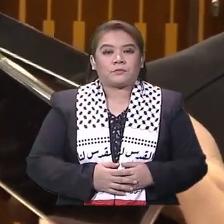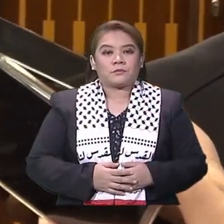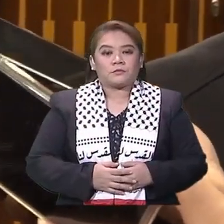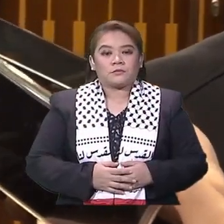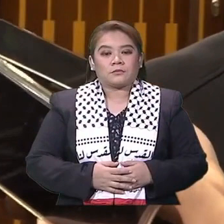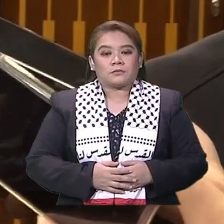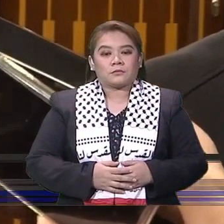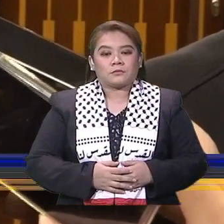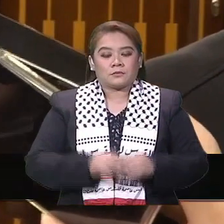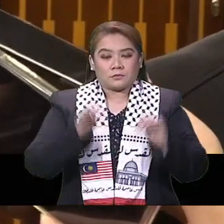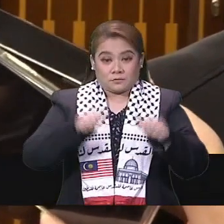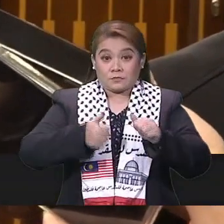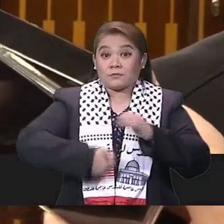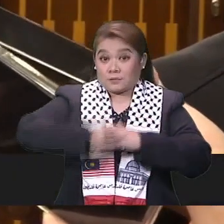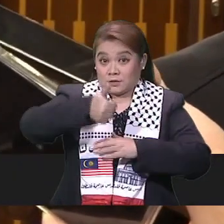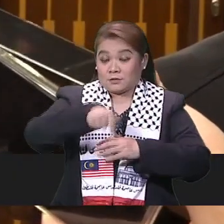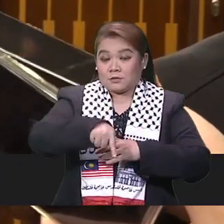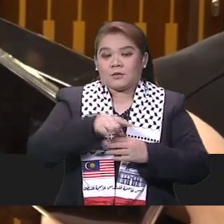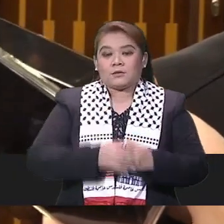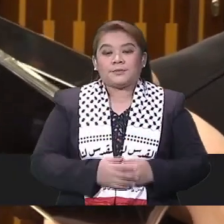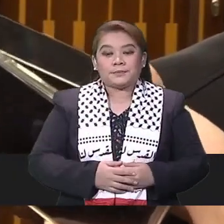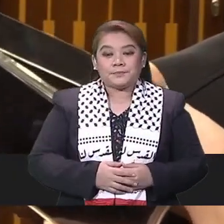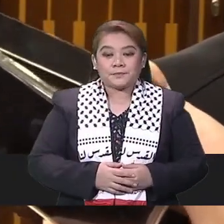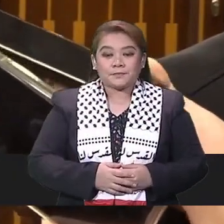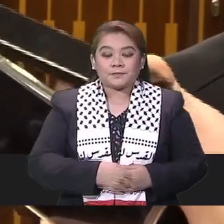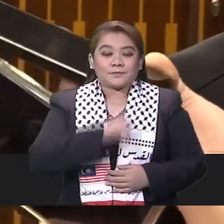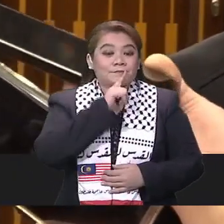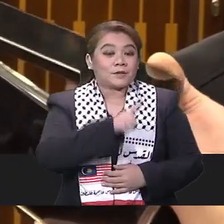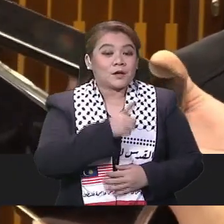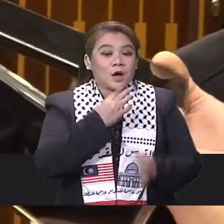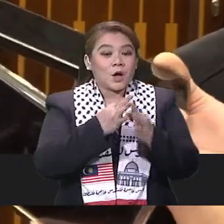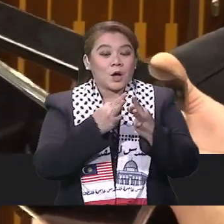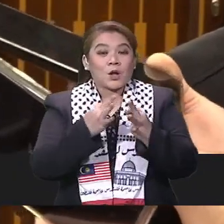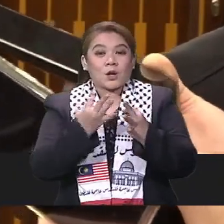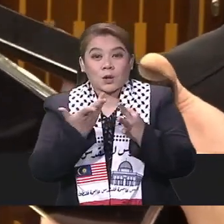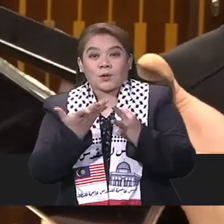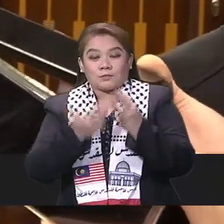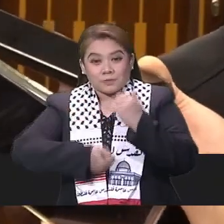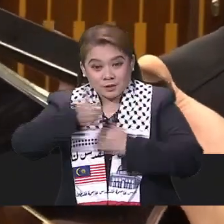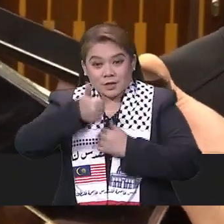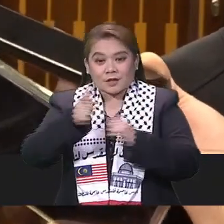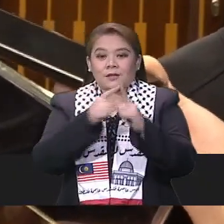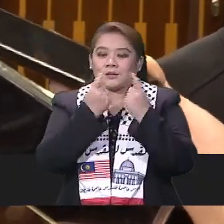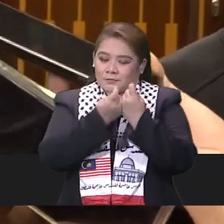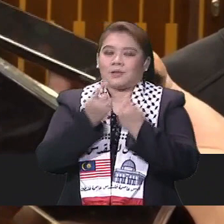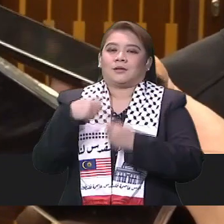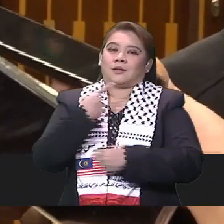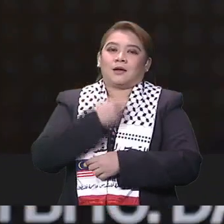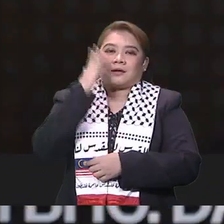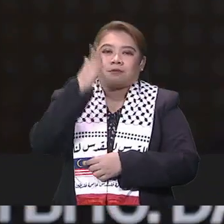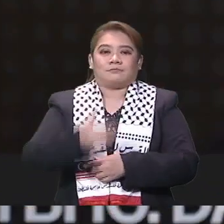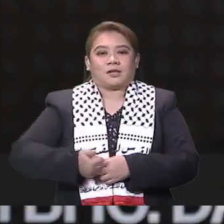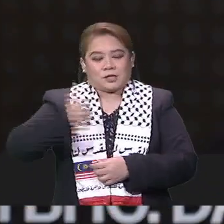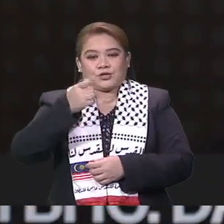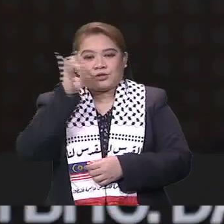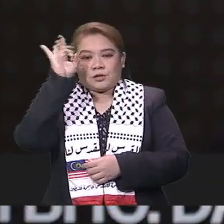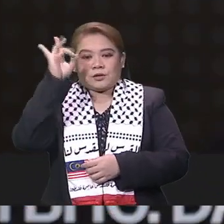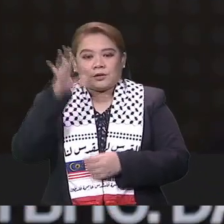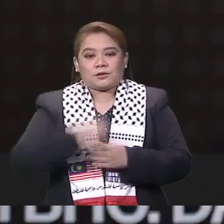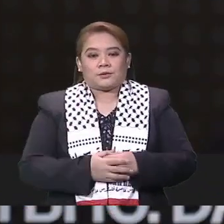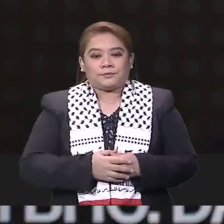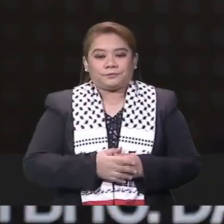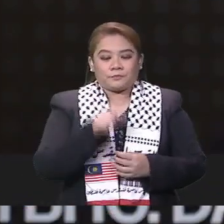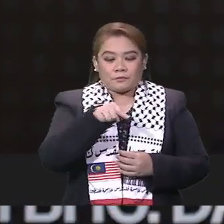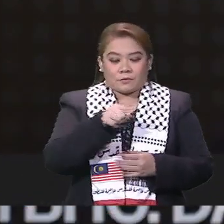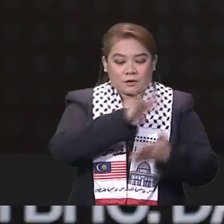Kita dapat menang dalam team event. Sebenarnya kalau kita dah menang team event, regu memang kita akan menang lah, insyaAllah. Kejohanan Division